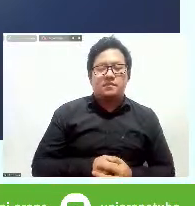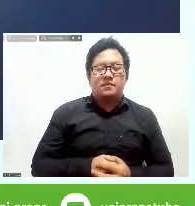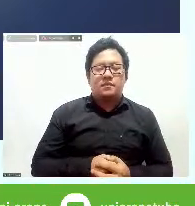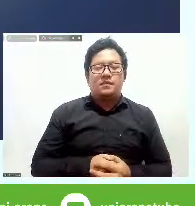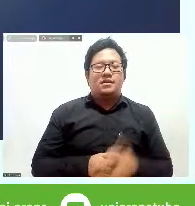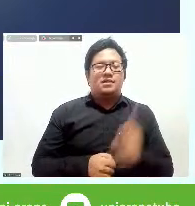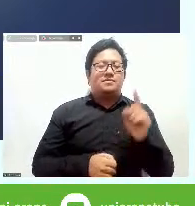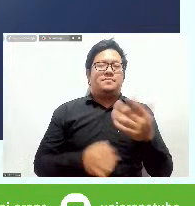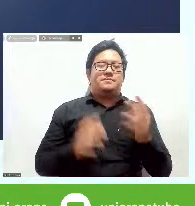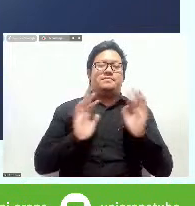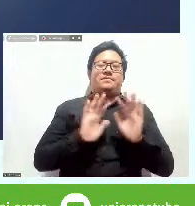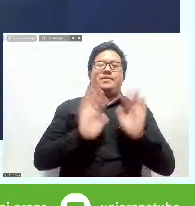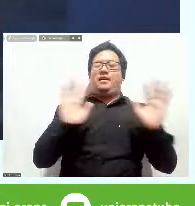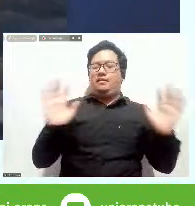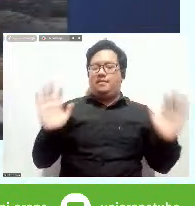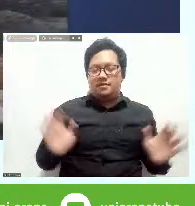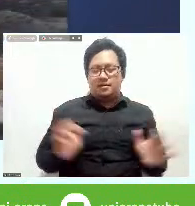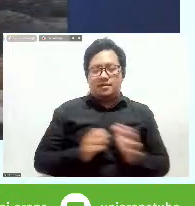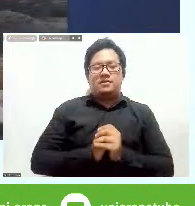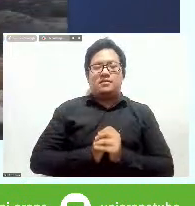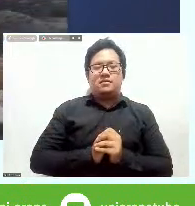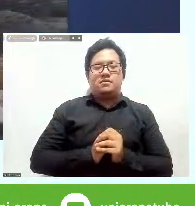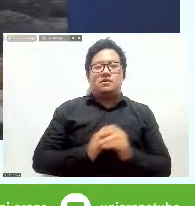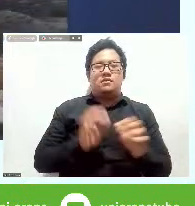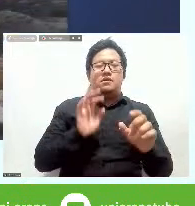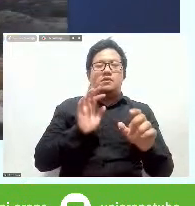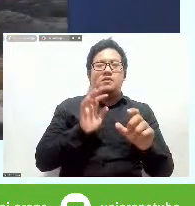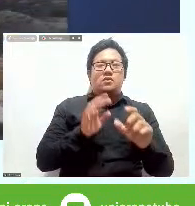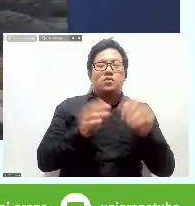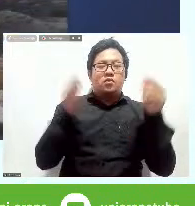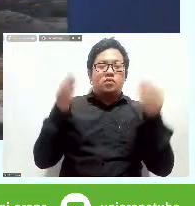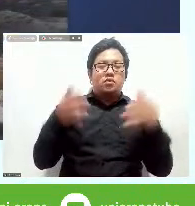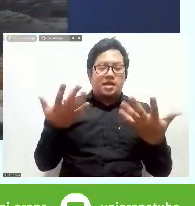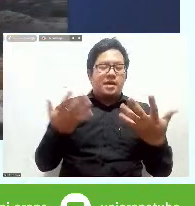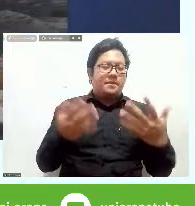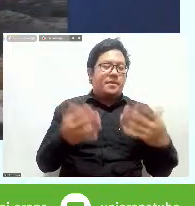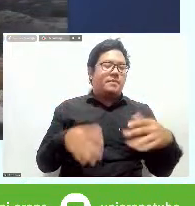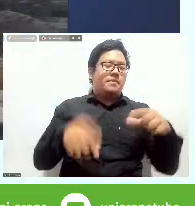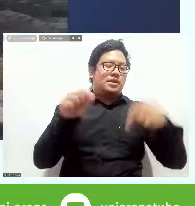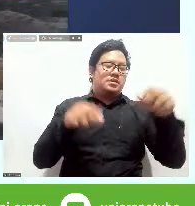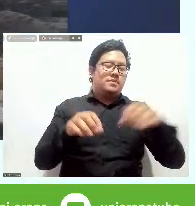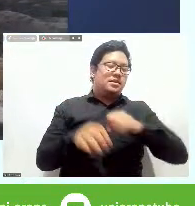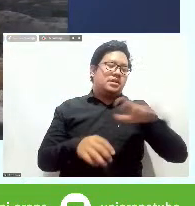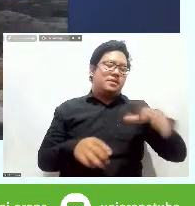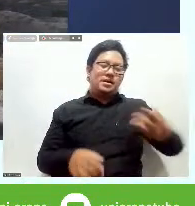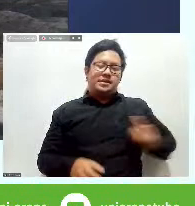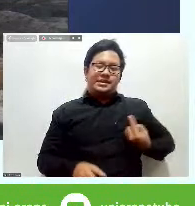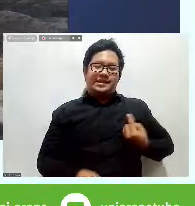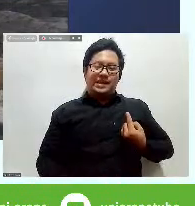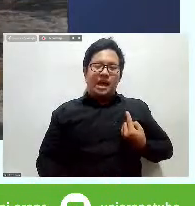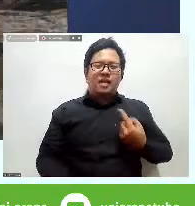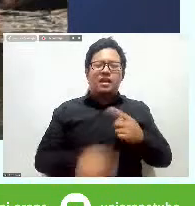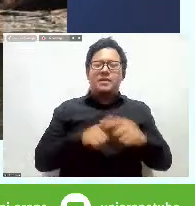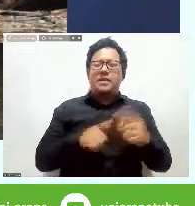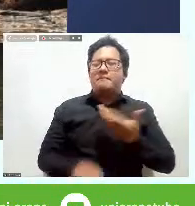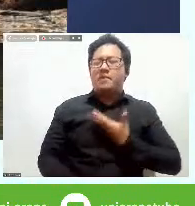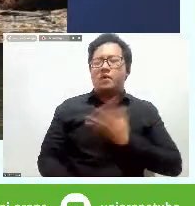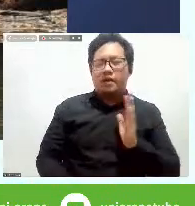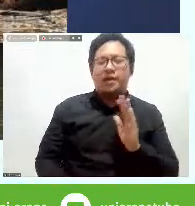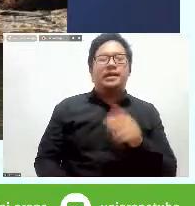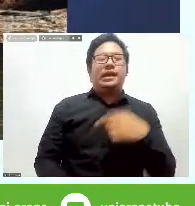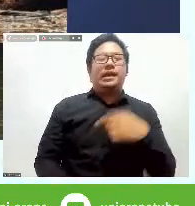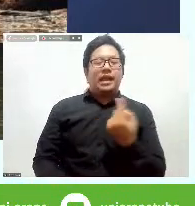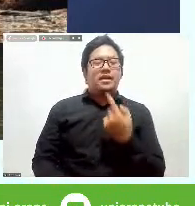khususnya westmarch manajemen kita sendiri tapi mau nggak kita mencoba mobil tekan